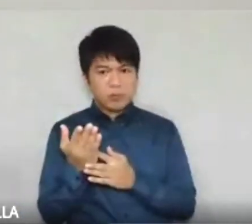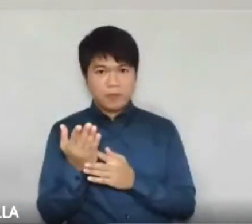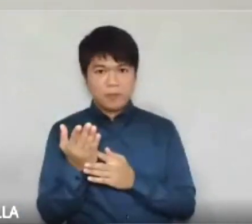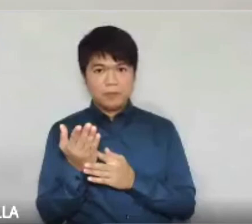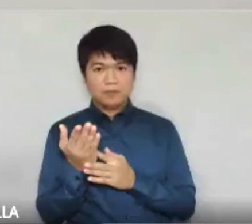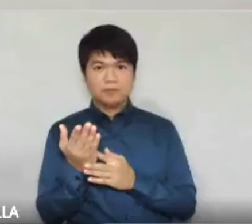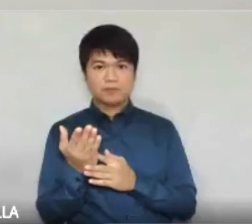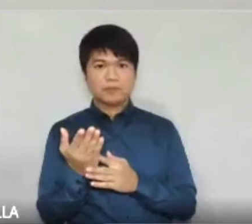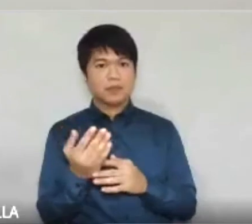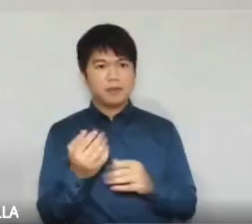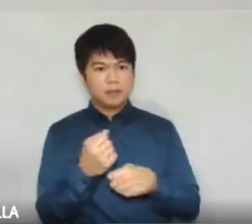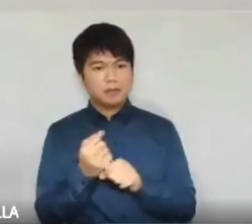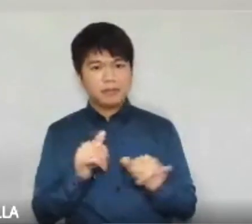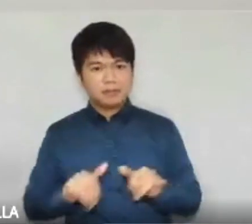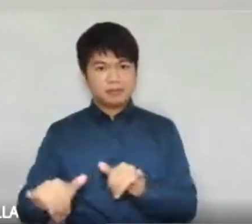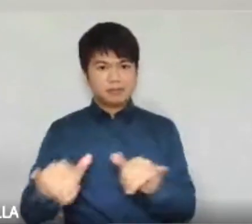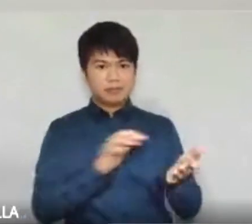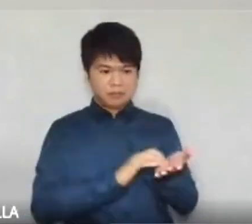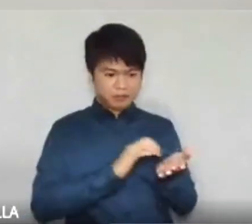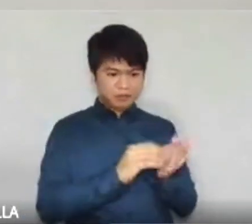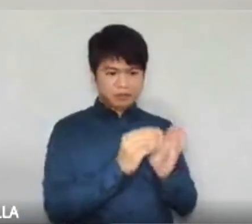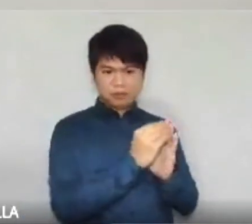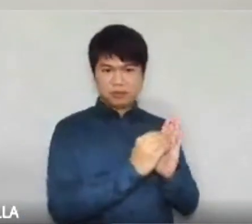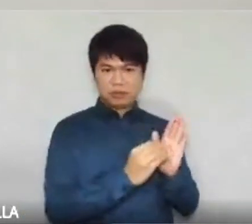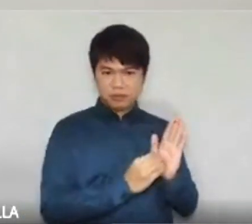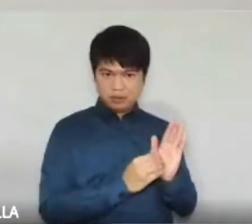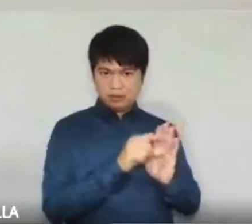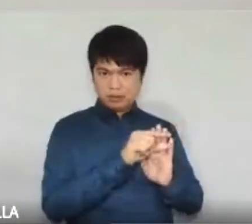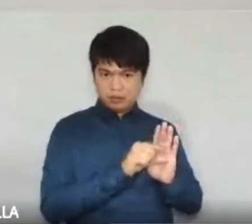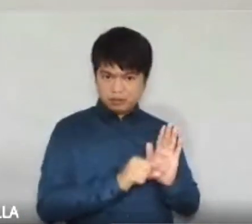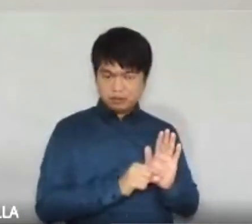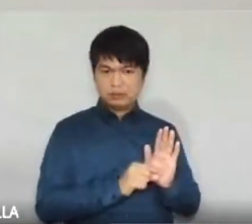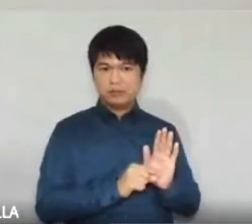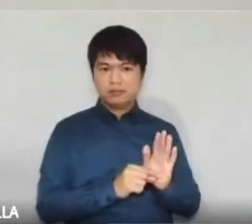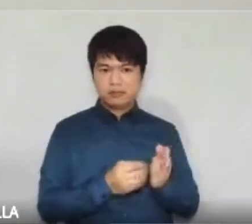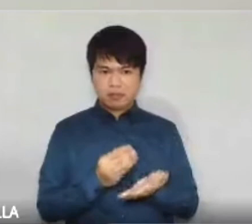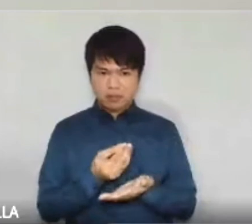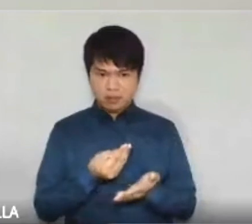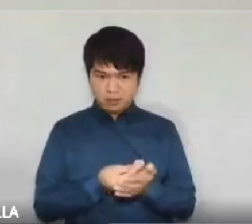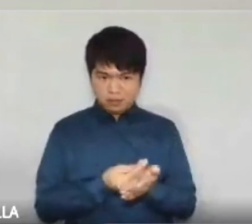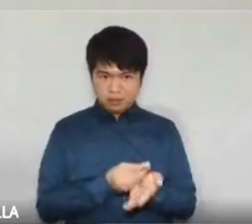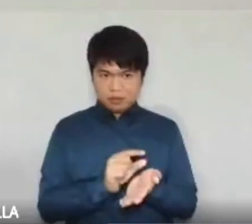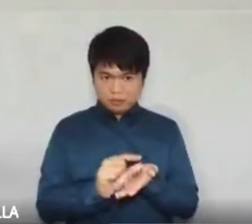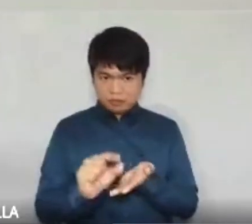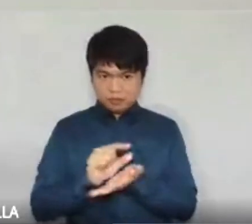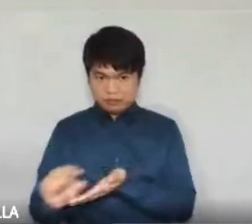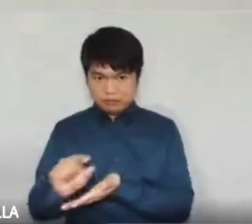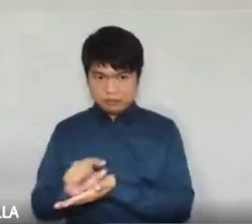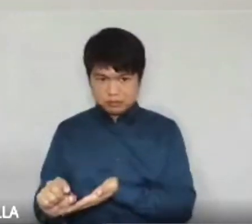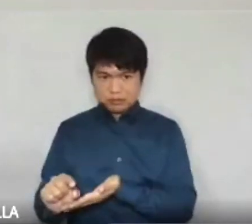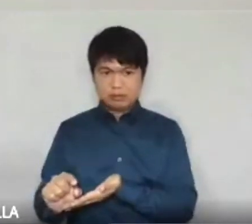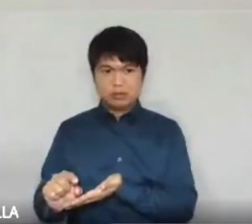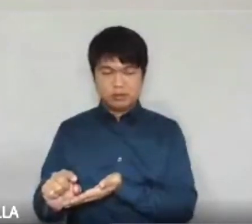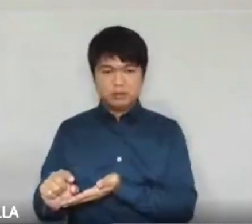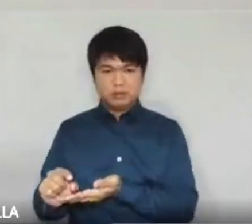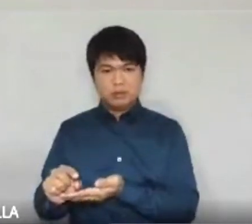na standards, mga practice guidelines, sa pamamagitan ng sapat na financial coverage, paggamit ng mga incentive schemes,